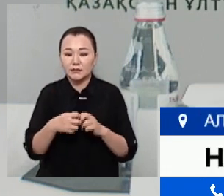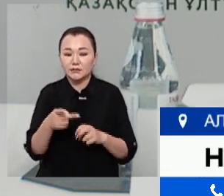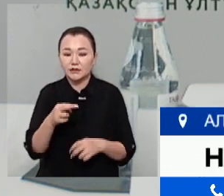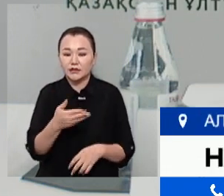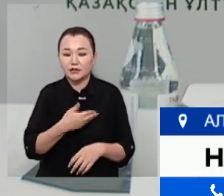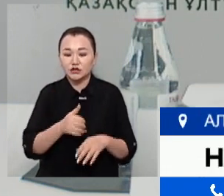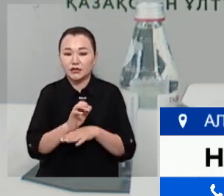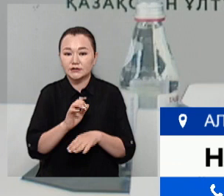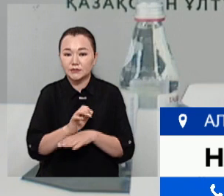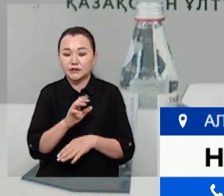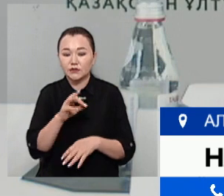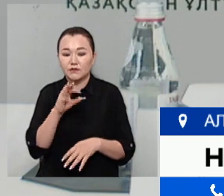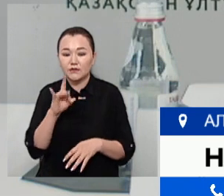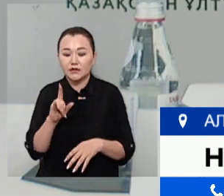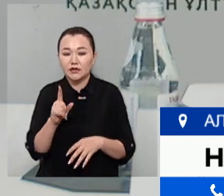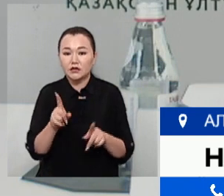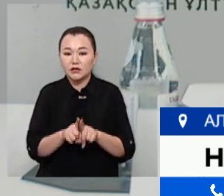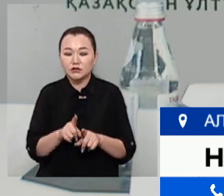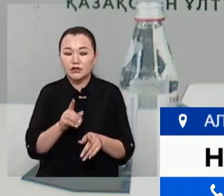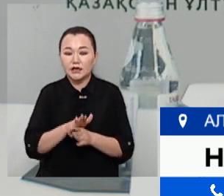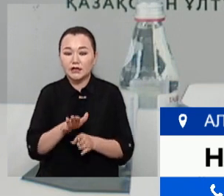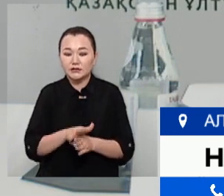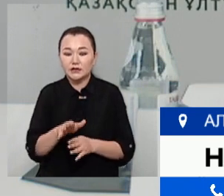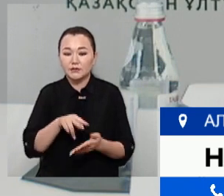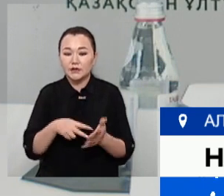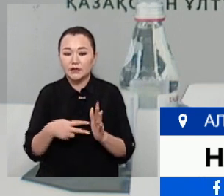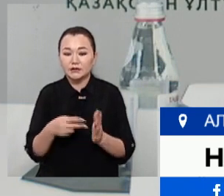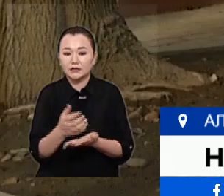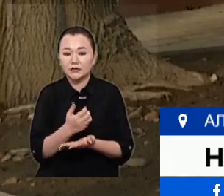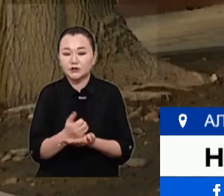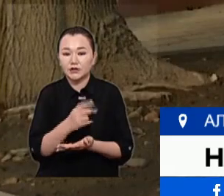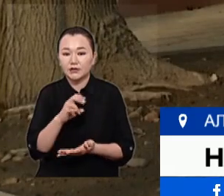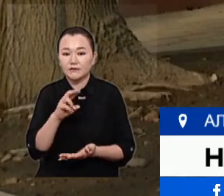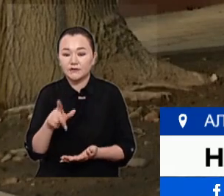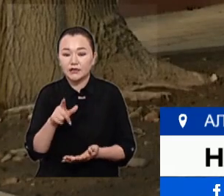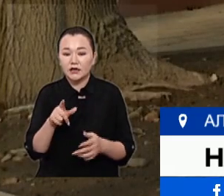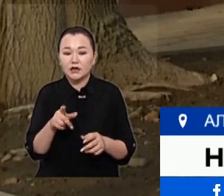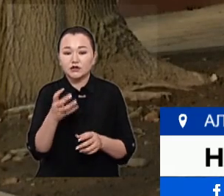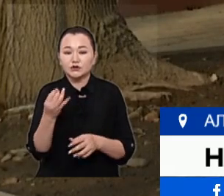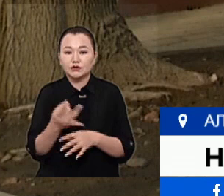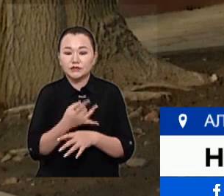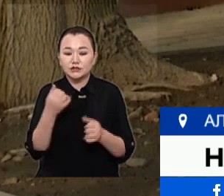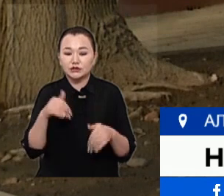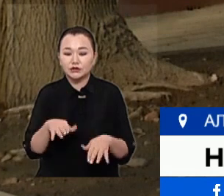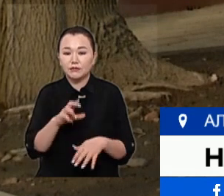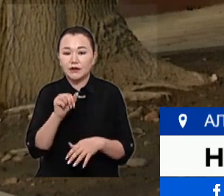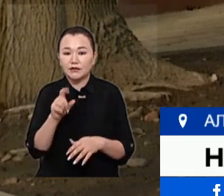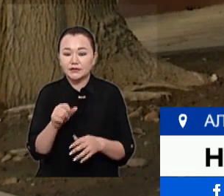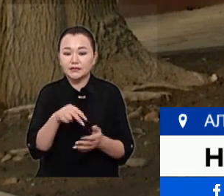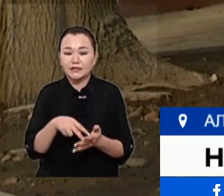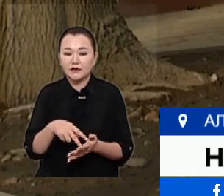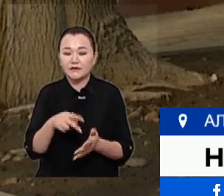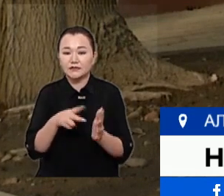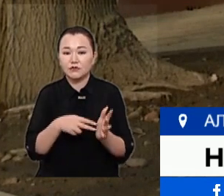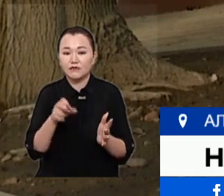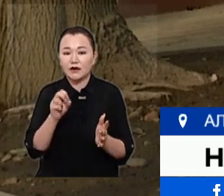экспортных товаров а также в реализации плана добычи нефти очередное решение по базовой ставке объявят 7